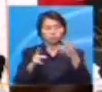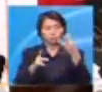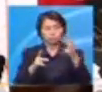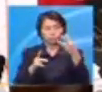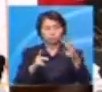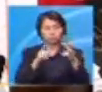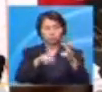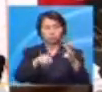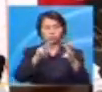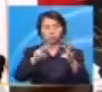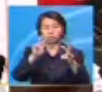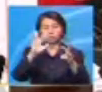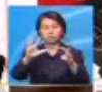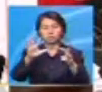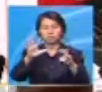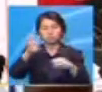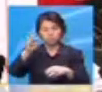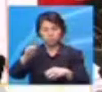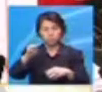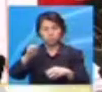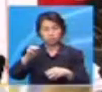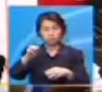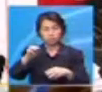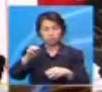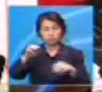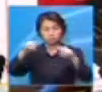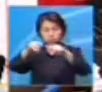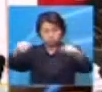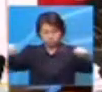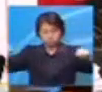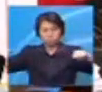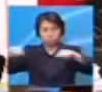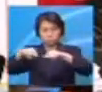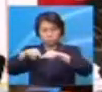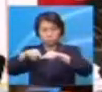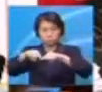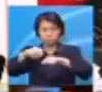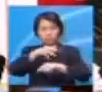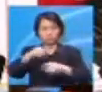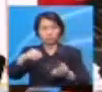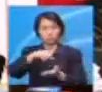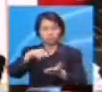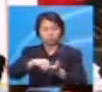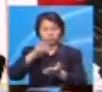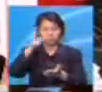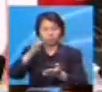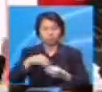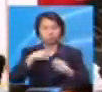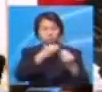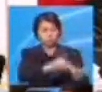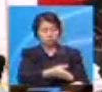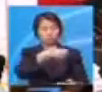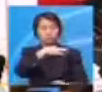16.25 Mei pers dan ini akan memberikan manfaat bukan hanya sekadar